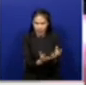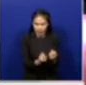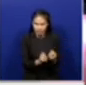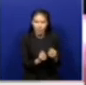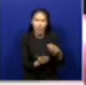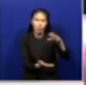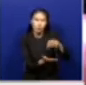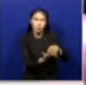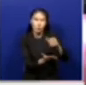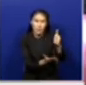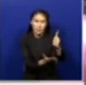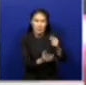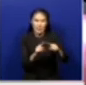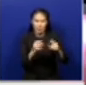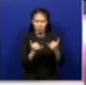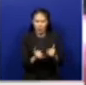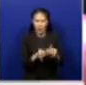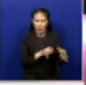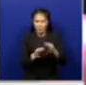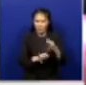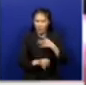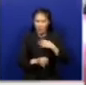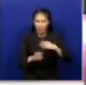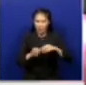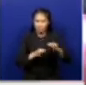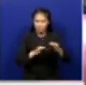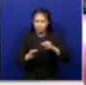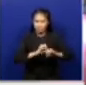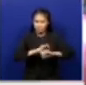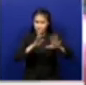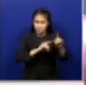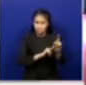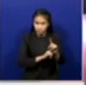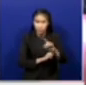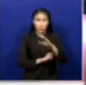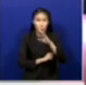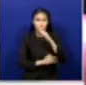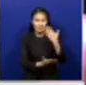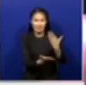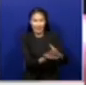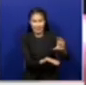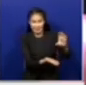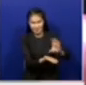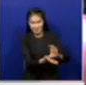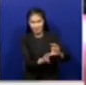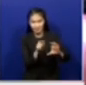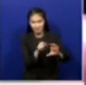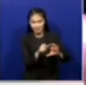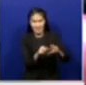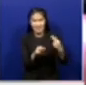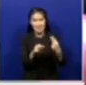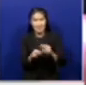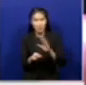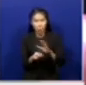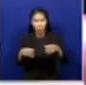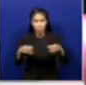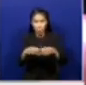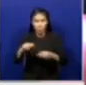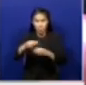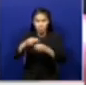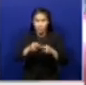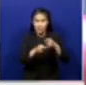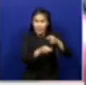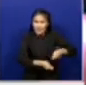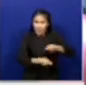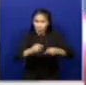ไปแต่สิ่งที่ผมอยากจะชี้ให้เห็นก็คือถ้าเงินก้อนนี้ของรายชื่อของเกษตรกรที่เสียชีวิตไปแล้วเนี่ย